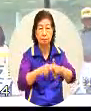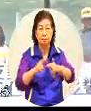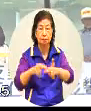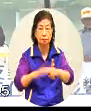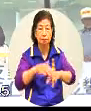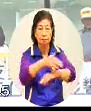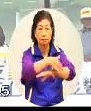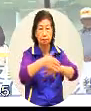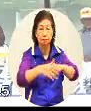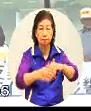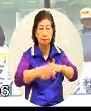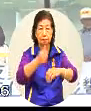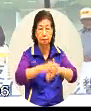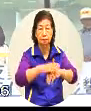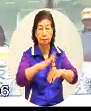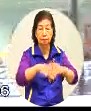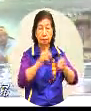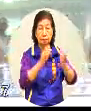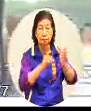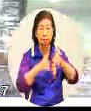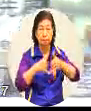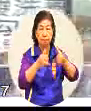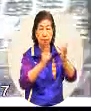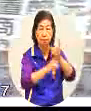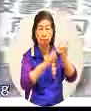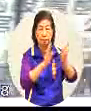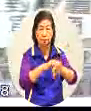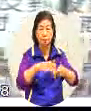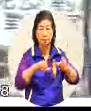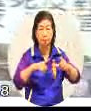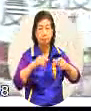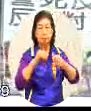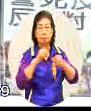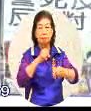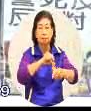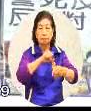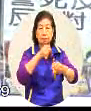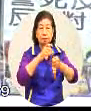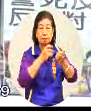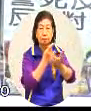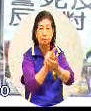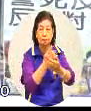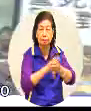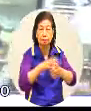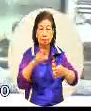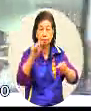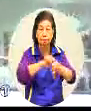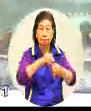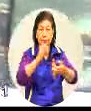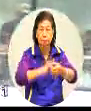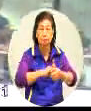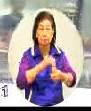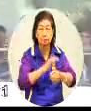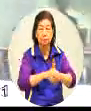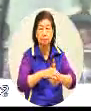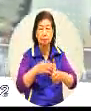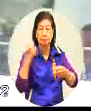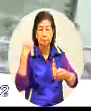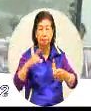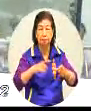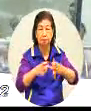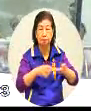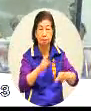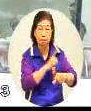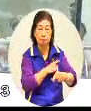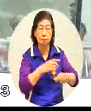乡亲有罗德、阿莲、欧来、家庭啊、新源农环保自救